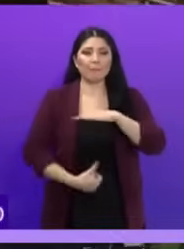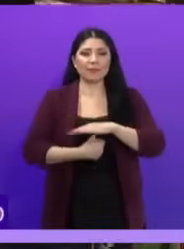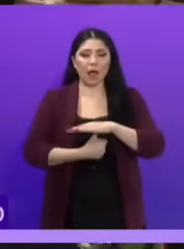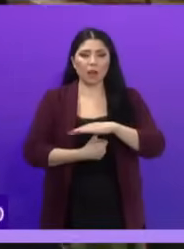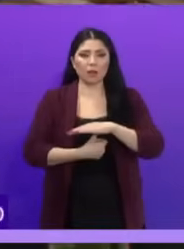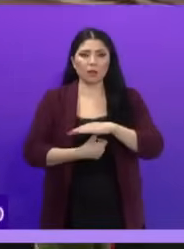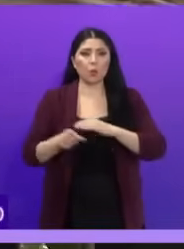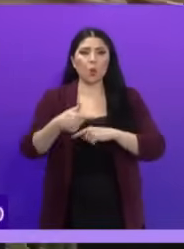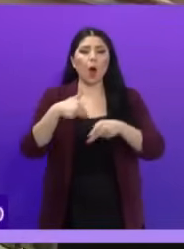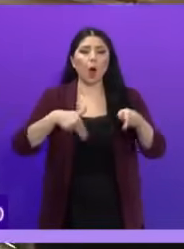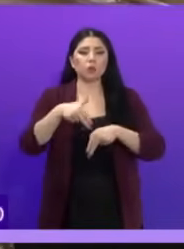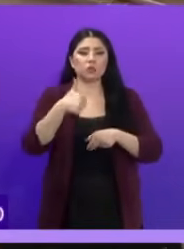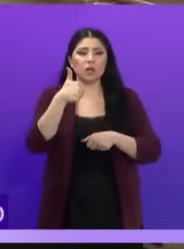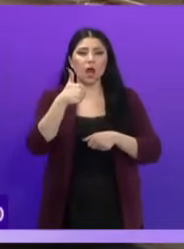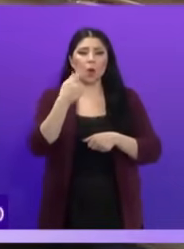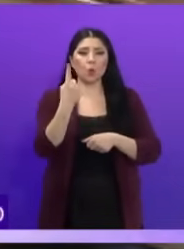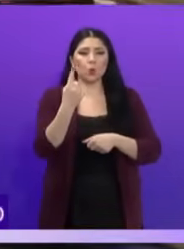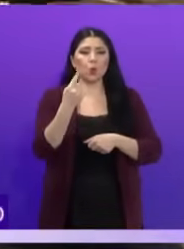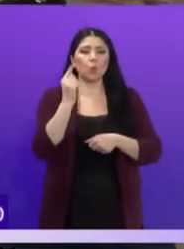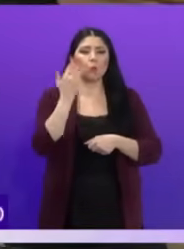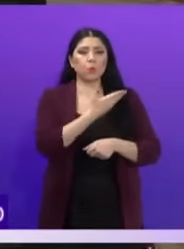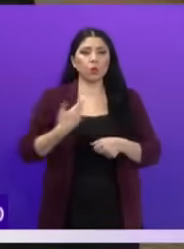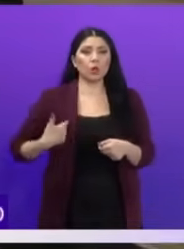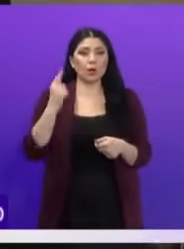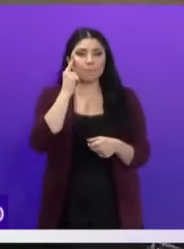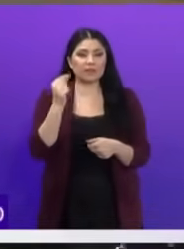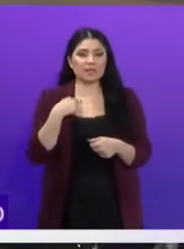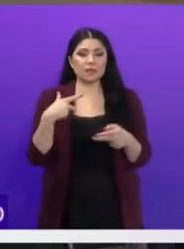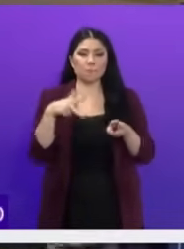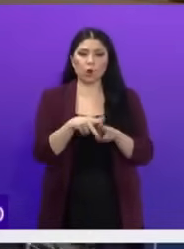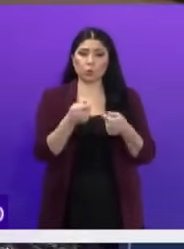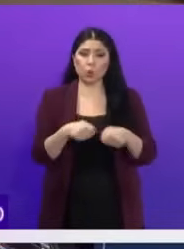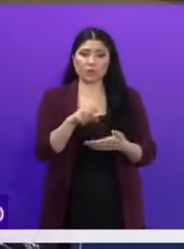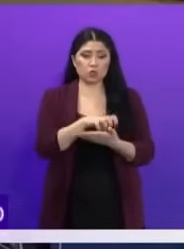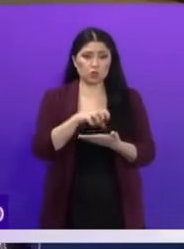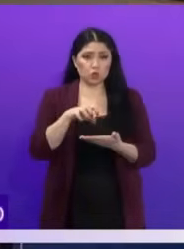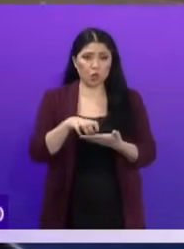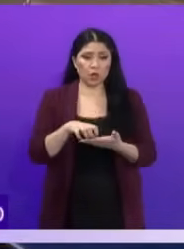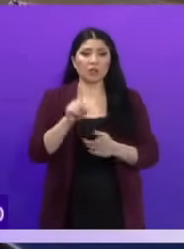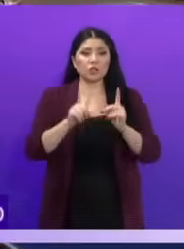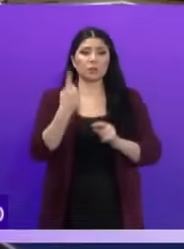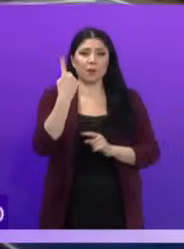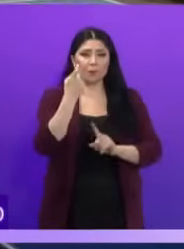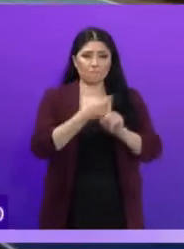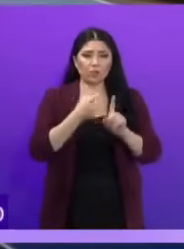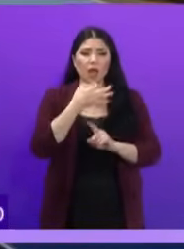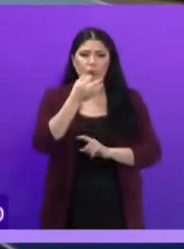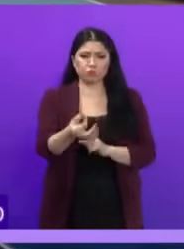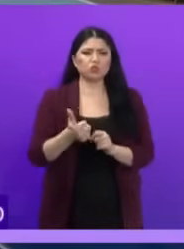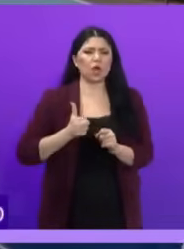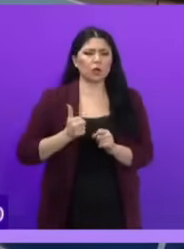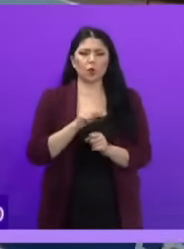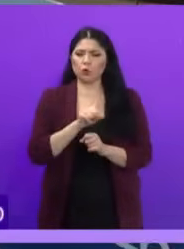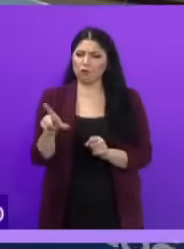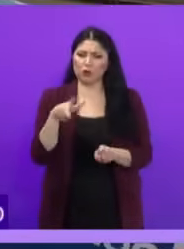cu autostrada 1 București-Pitești. Este blocată toată zona, deși inițial le-au spus protestatarii jandarmilor că nu